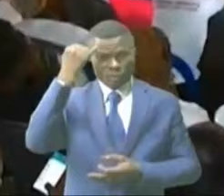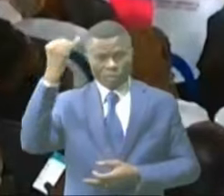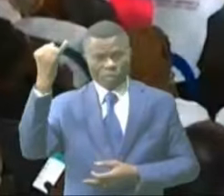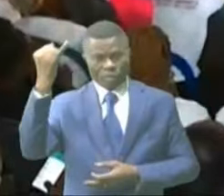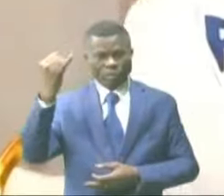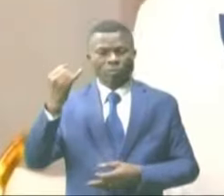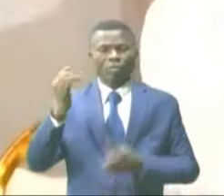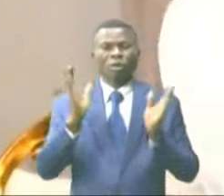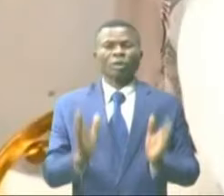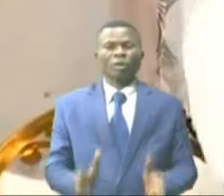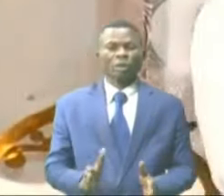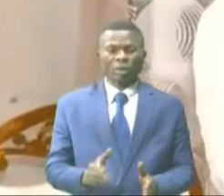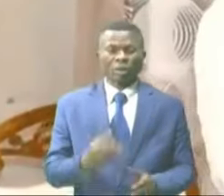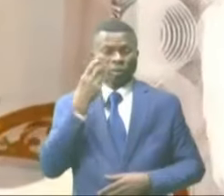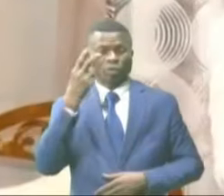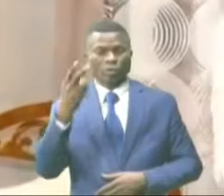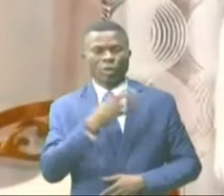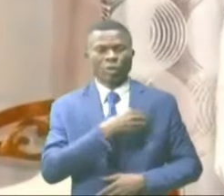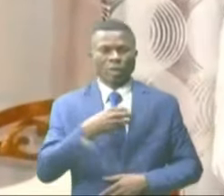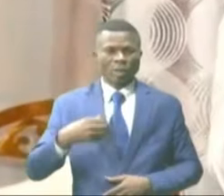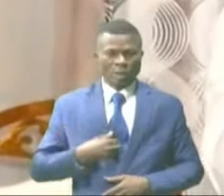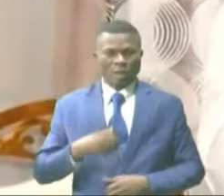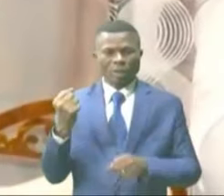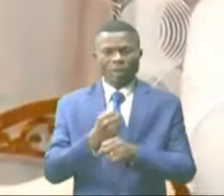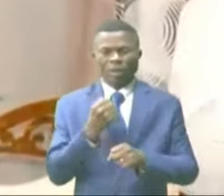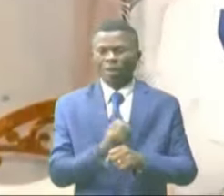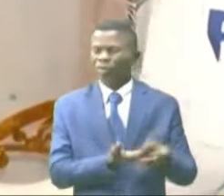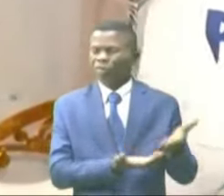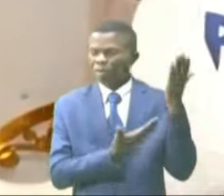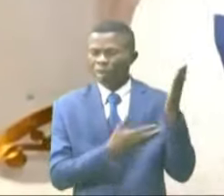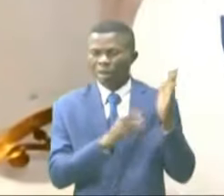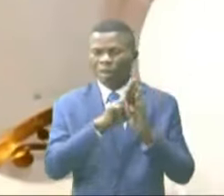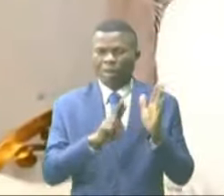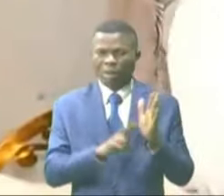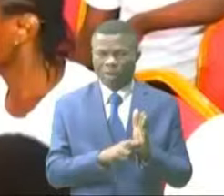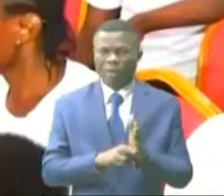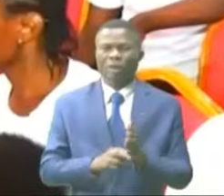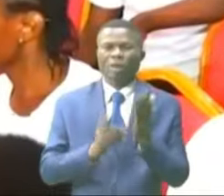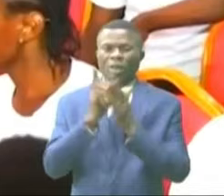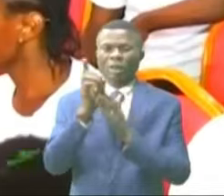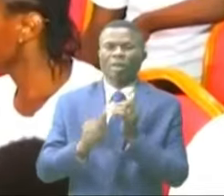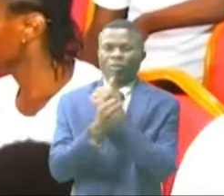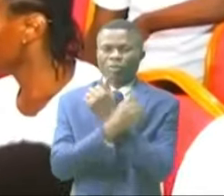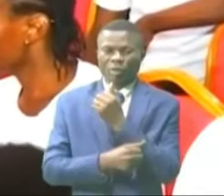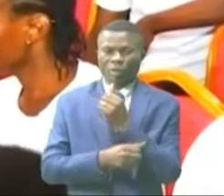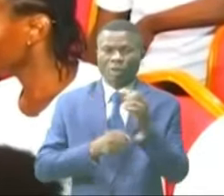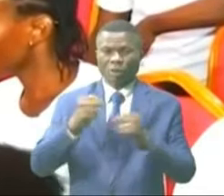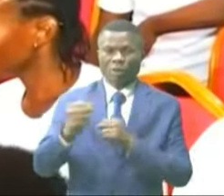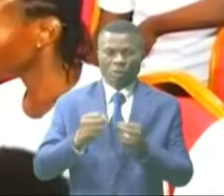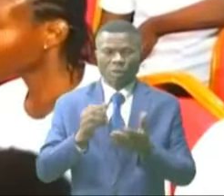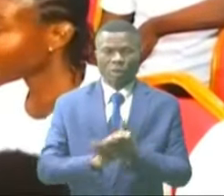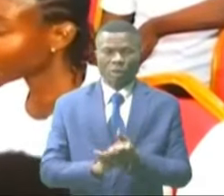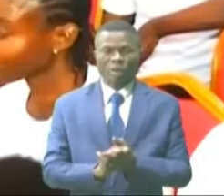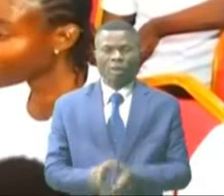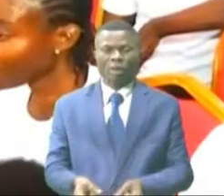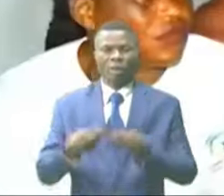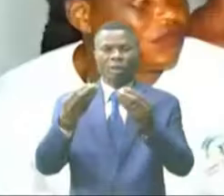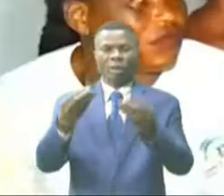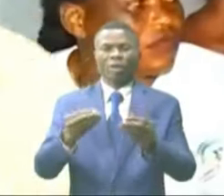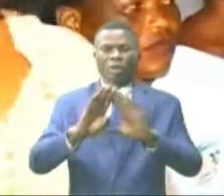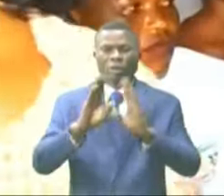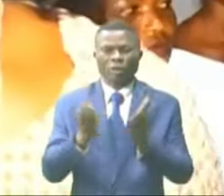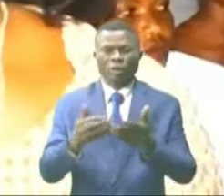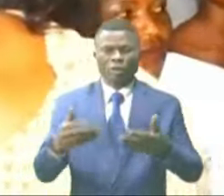Laetitia Kamanga estime que les femmes jouent un rôle très important dans le développement d'une nation. Dans sa lutte, elle assure de mener chaque femme